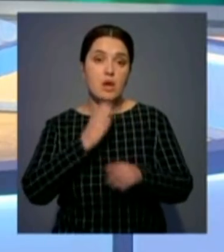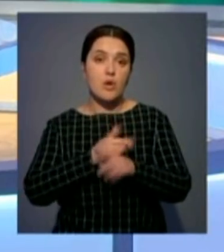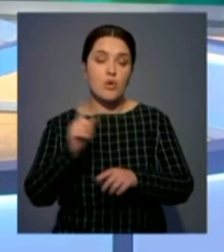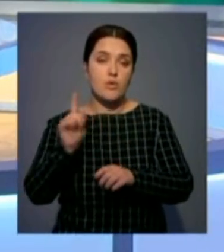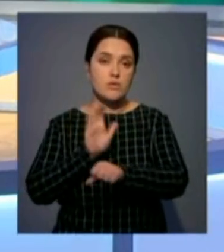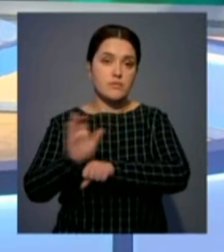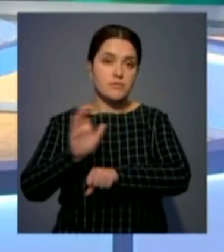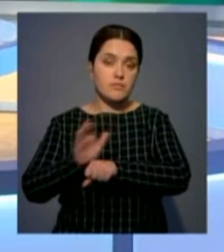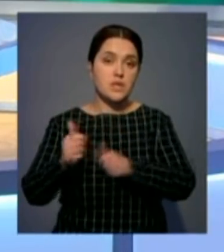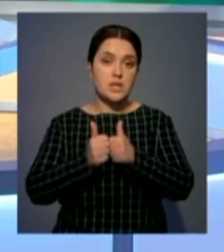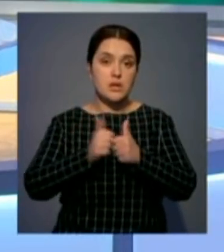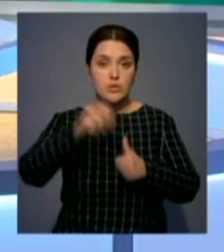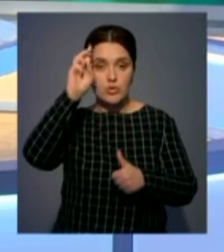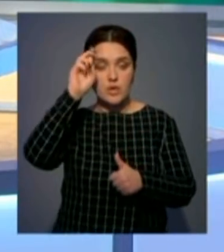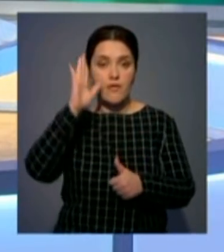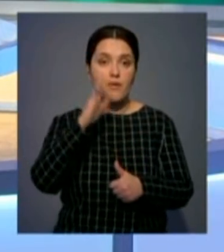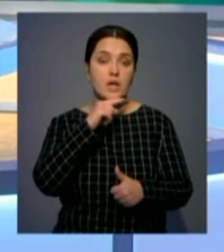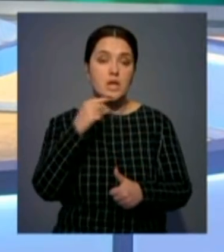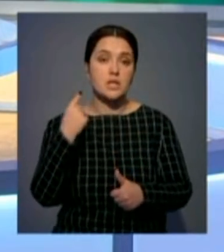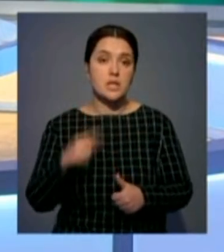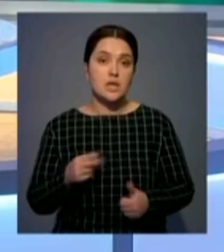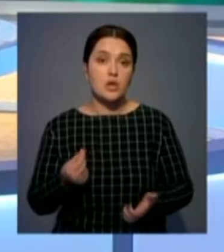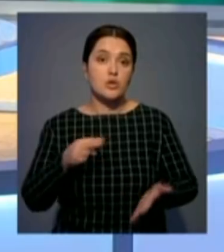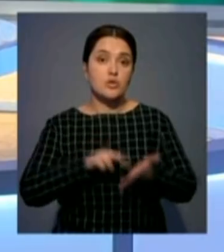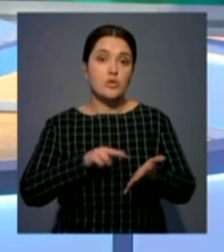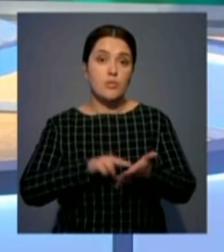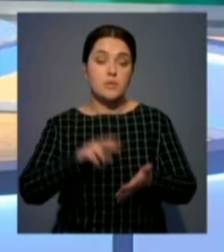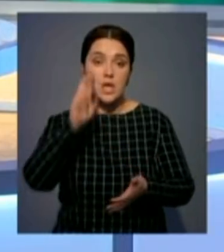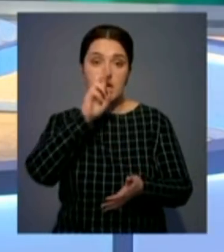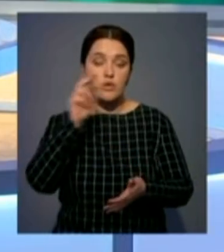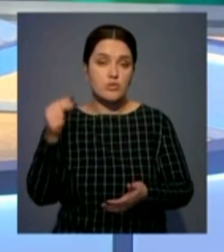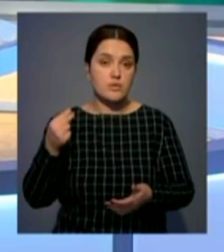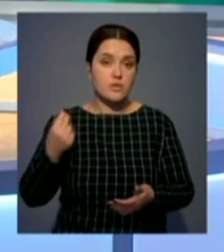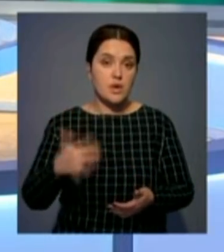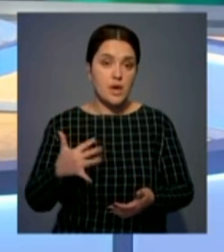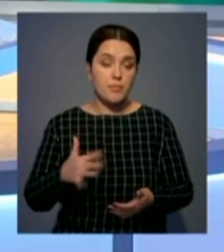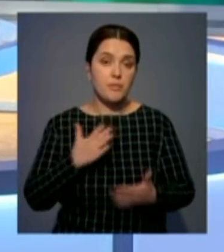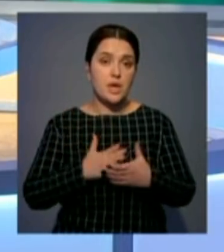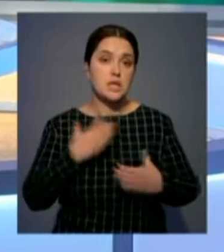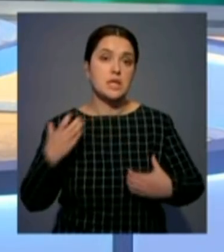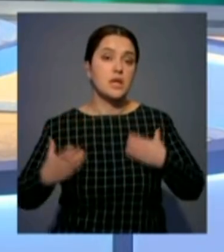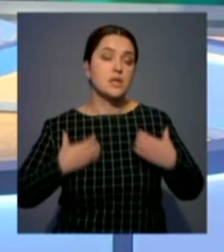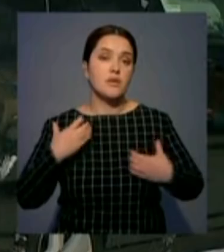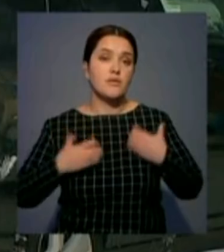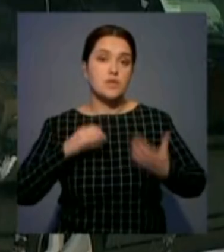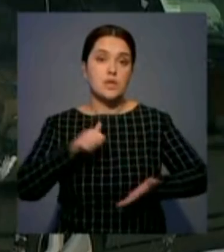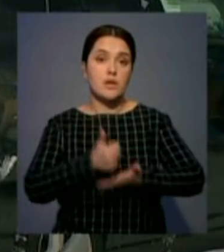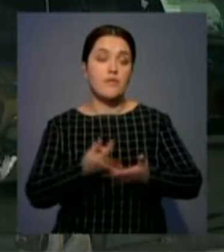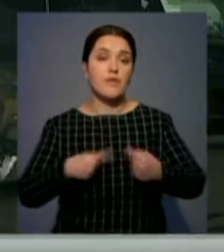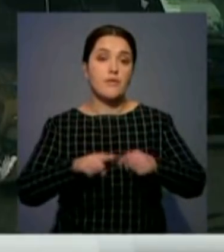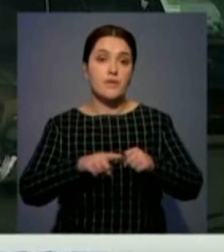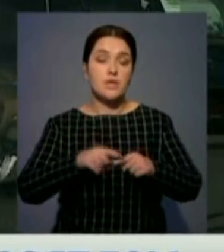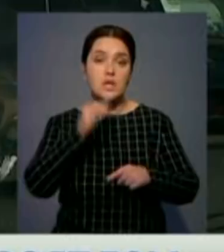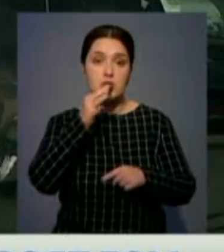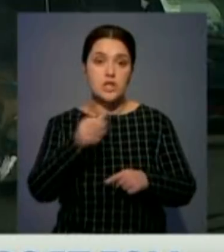количестве утекают в соседние страны. В частности, в Россию. Там стоимость горючего гораздо выше. О тревожной ситуации